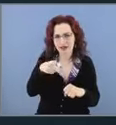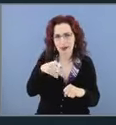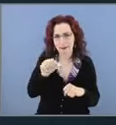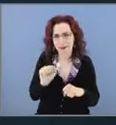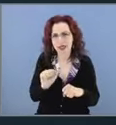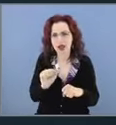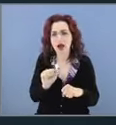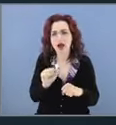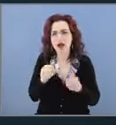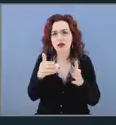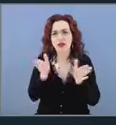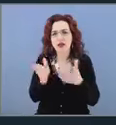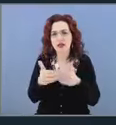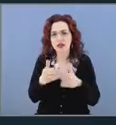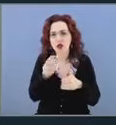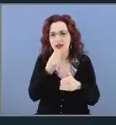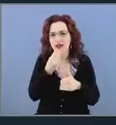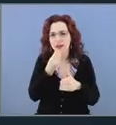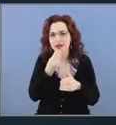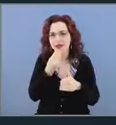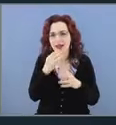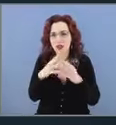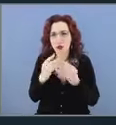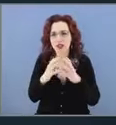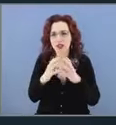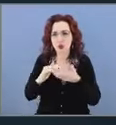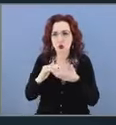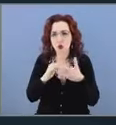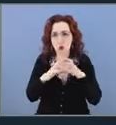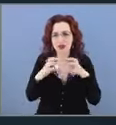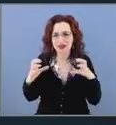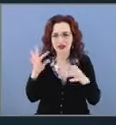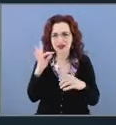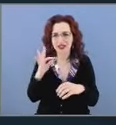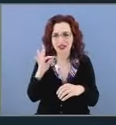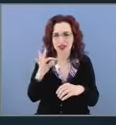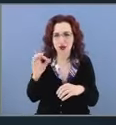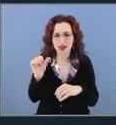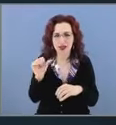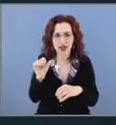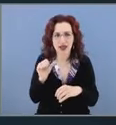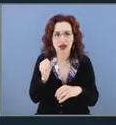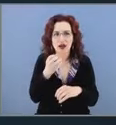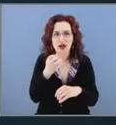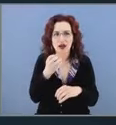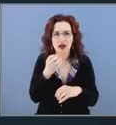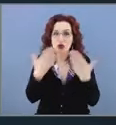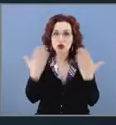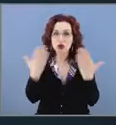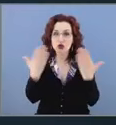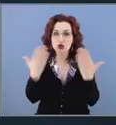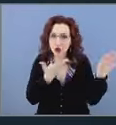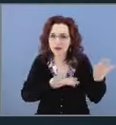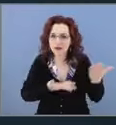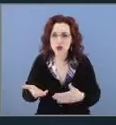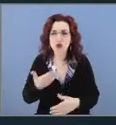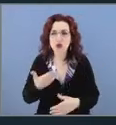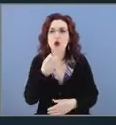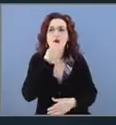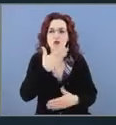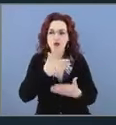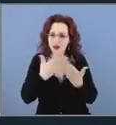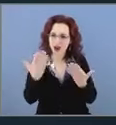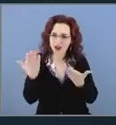Federico Sannella. Buongiorno e benvenuto. Buongiorno, grazie mille, mi sentite bene? Perfettamente.